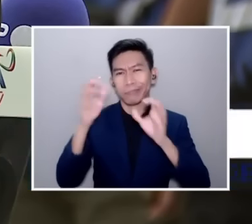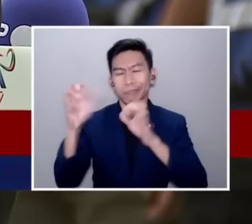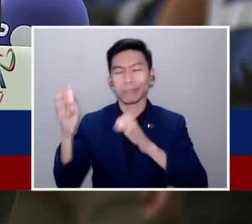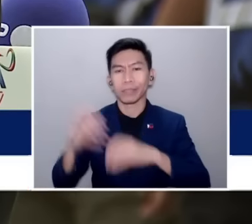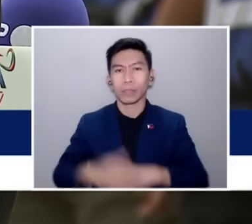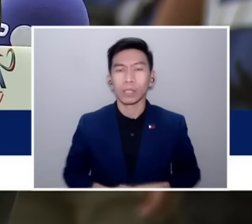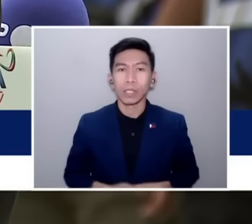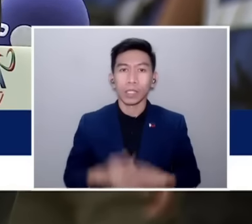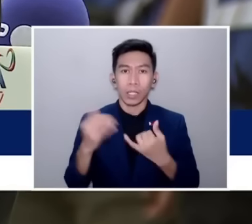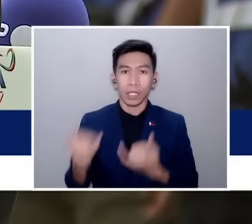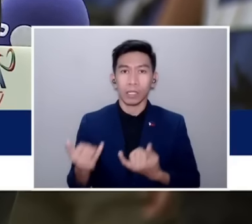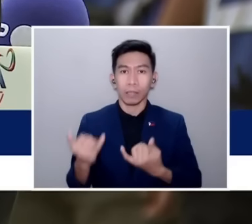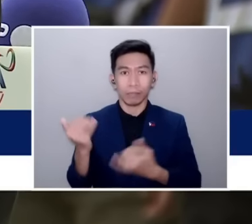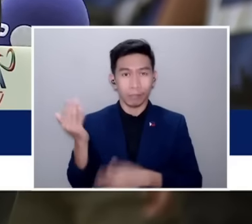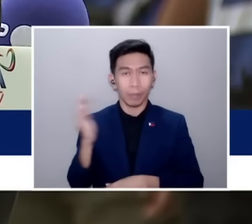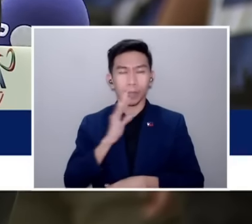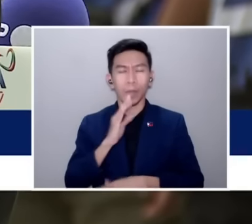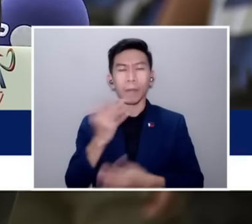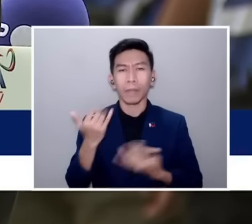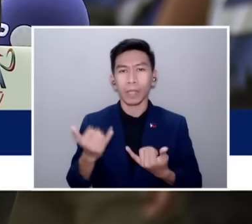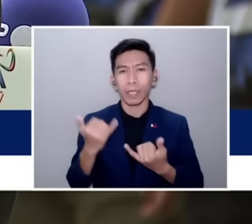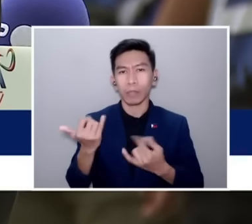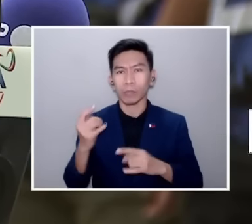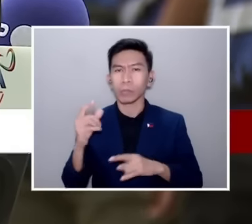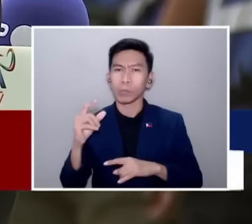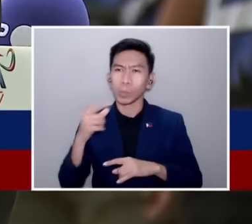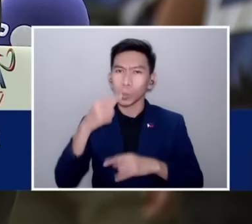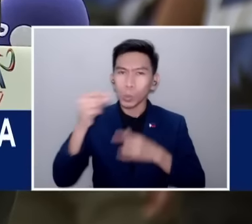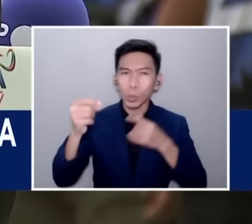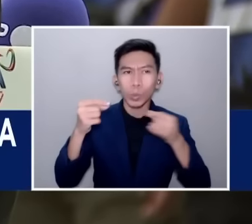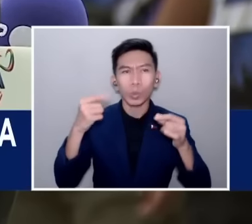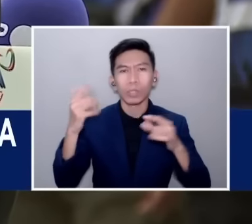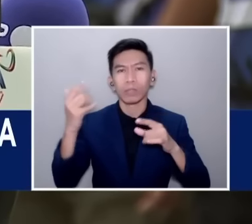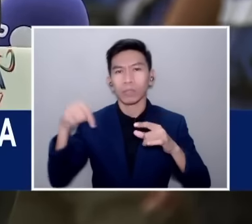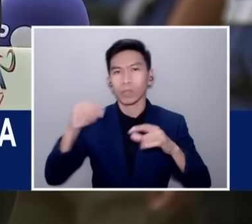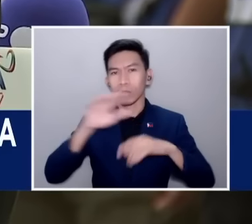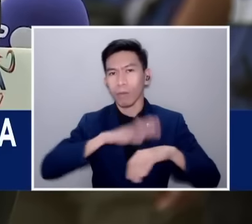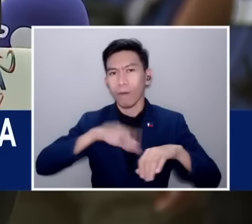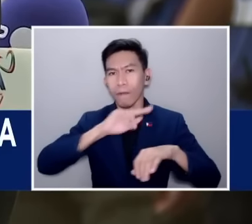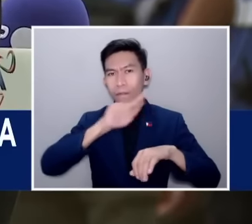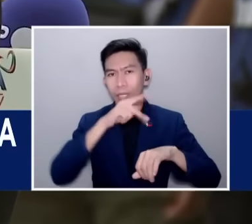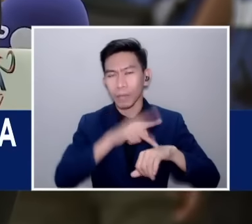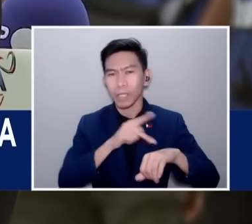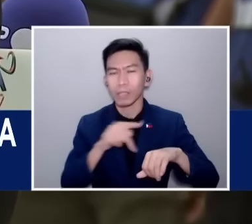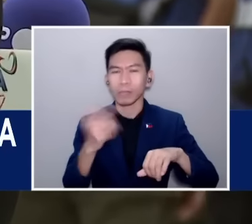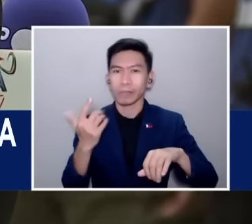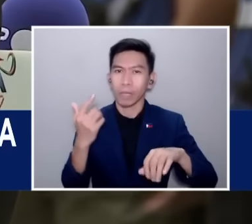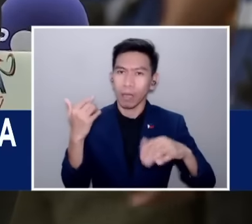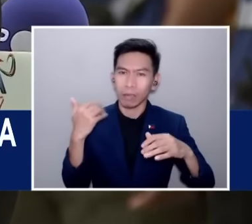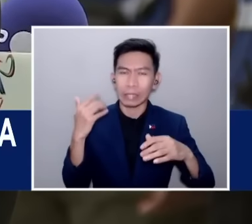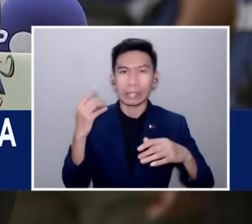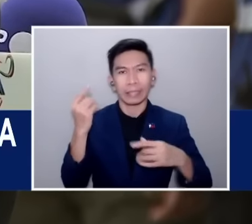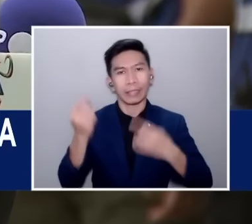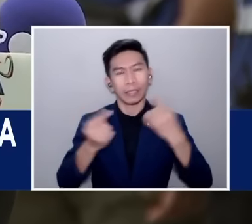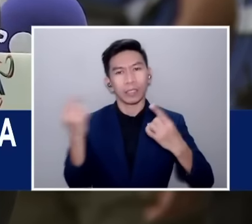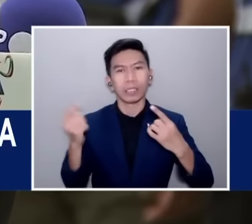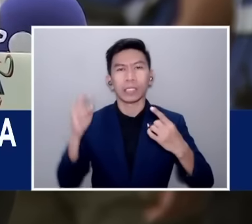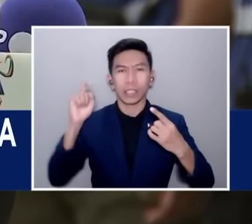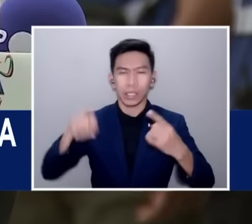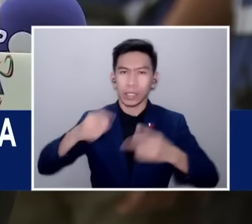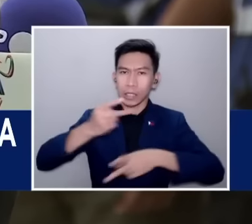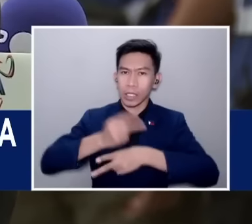country ngayon. Pinakaayon natin mangyari na mayurakan yung integridad at linis ng eleksyon na to.